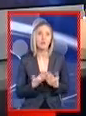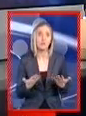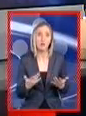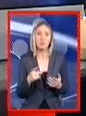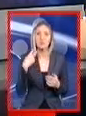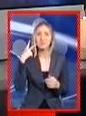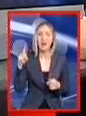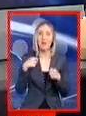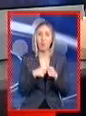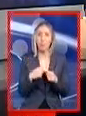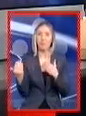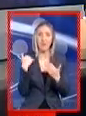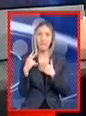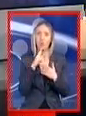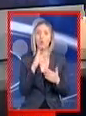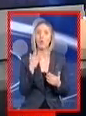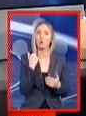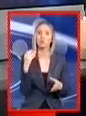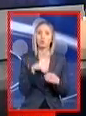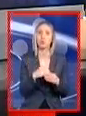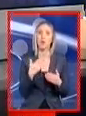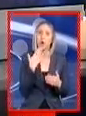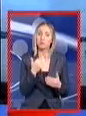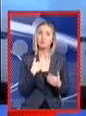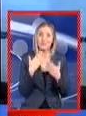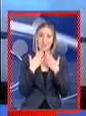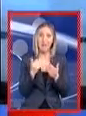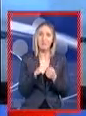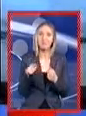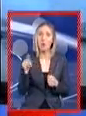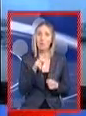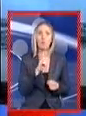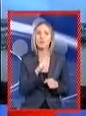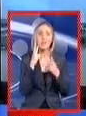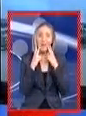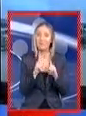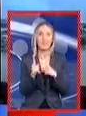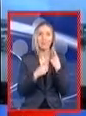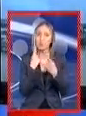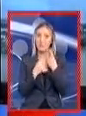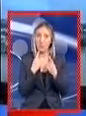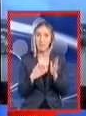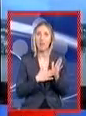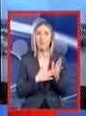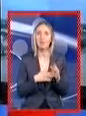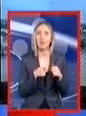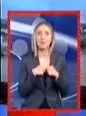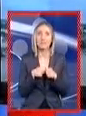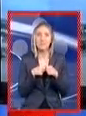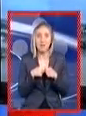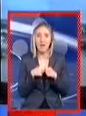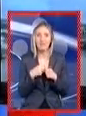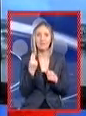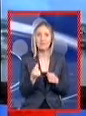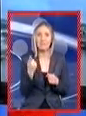strani klubovi koji učestvuju. Ali želim da se zahvalim i onima koji se ne vide, a koji se nisu ni spominjali, na primjer Savez Srba iz